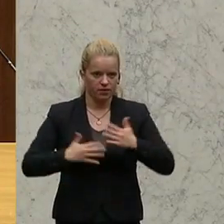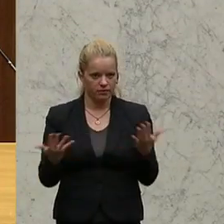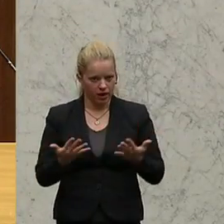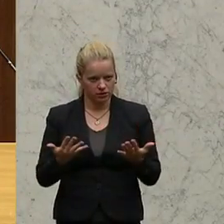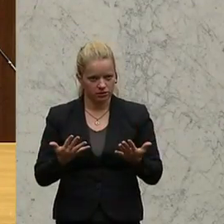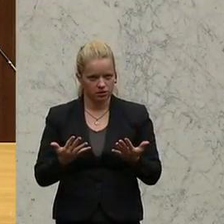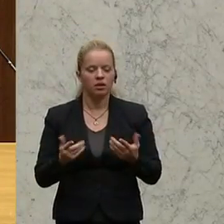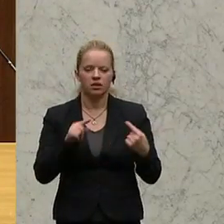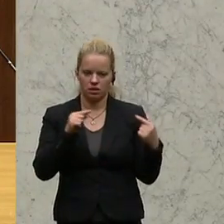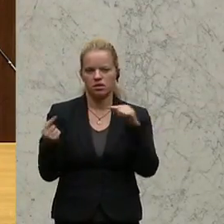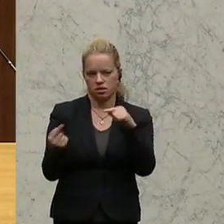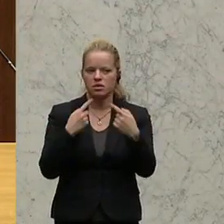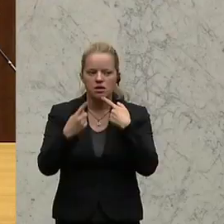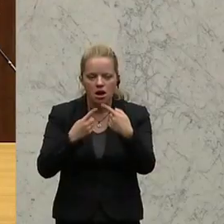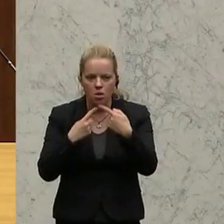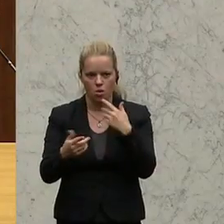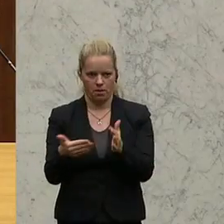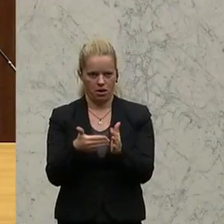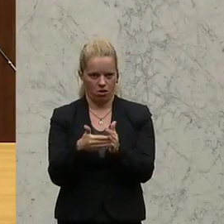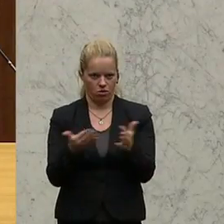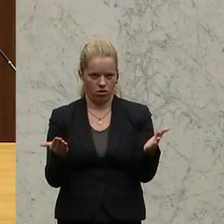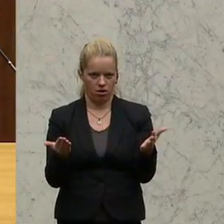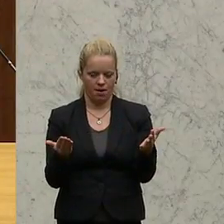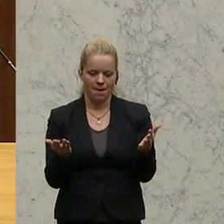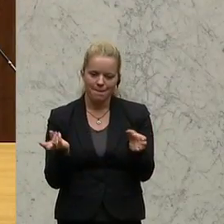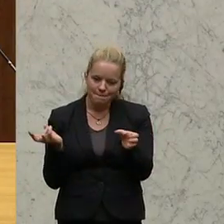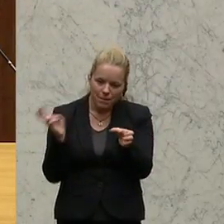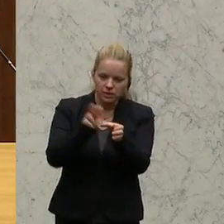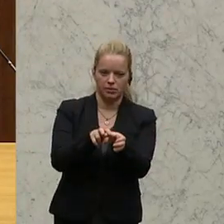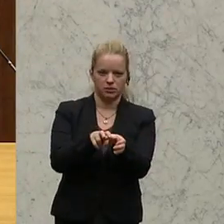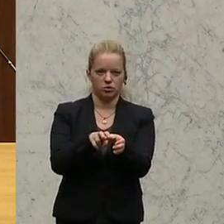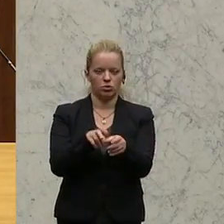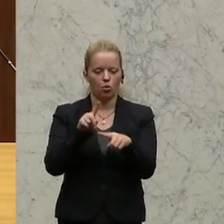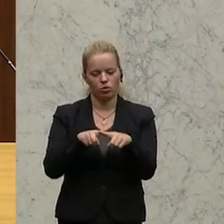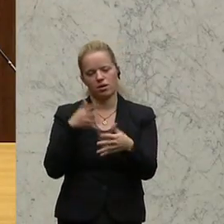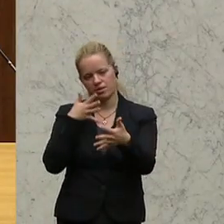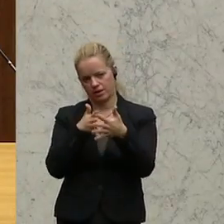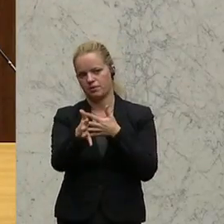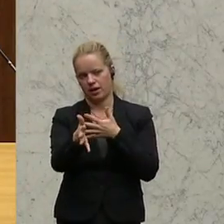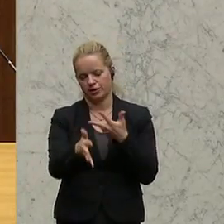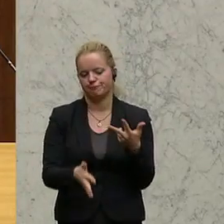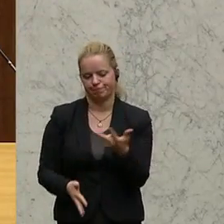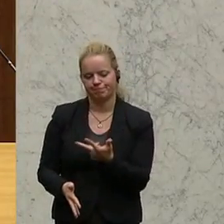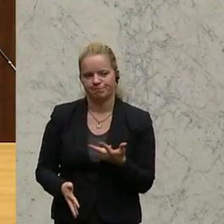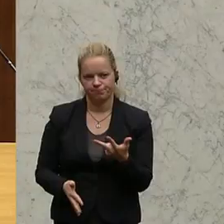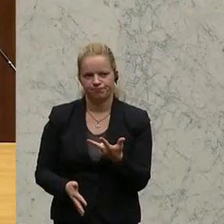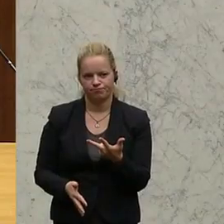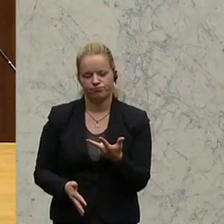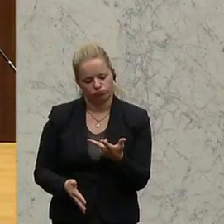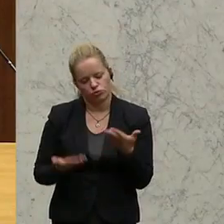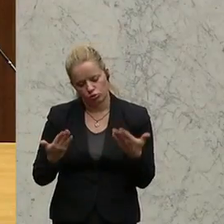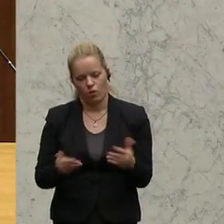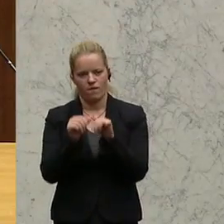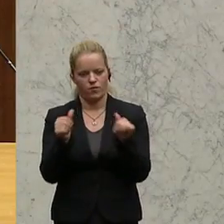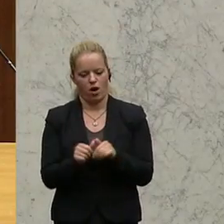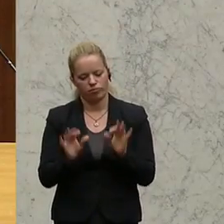einerseits der Dialog, die Partizipation und die Transparenz. Das ist die Qualität davon und genauso werden